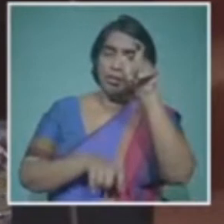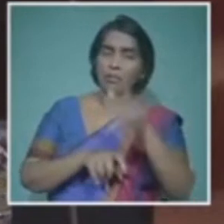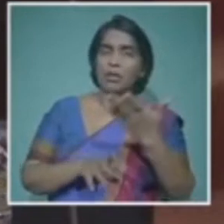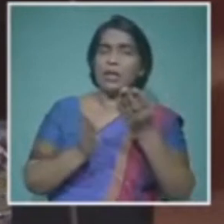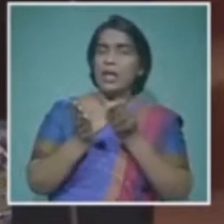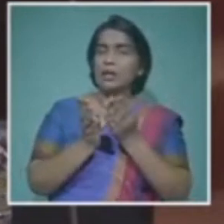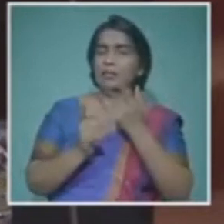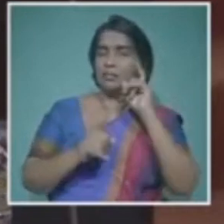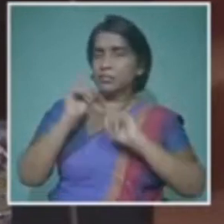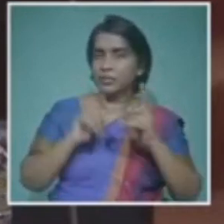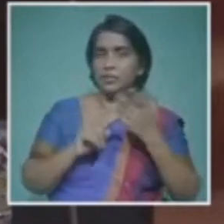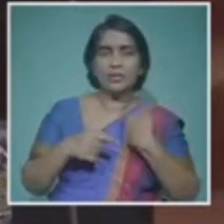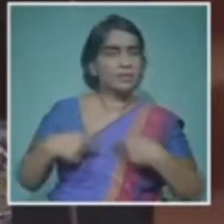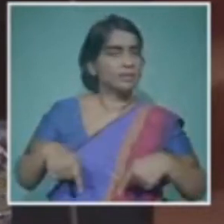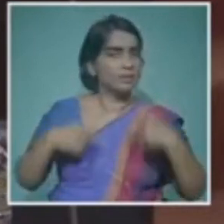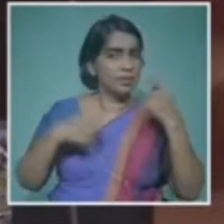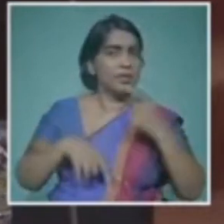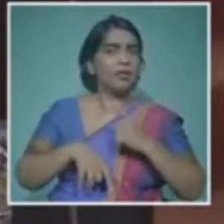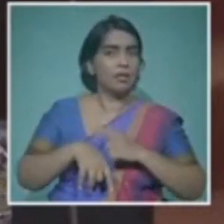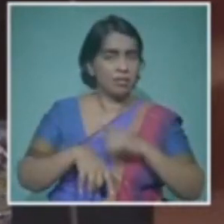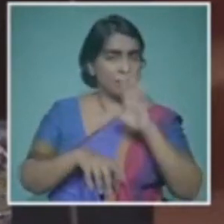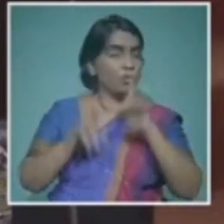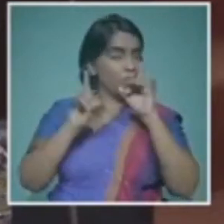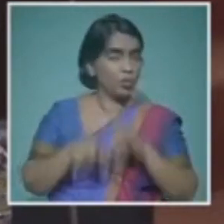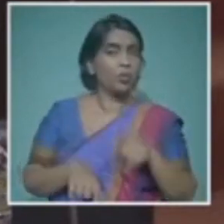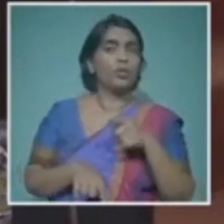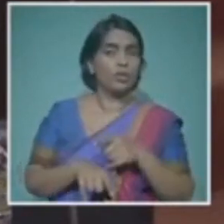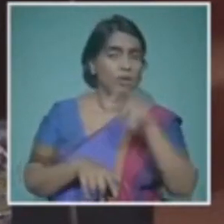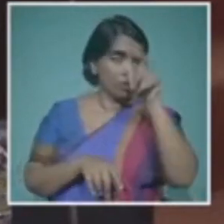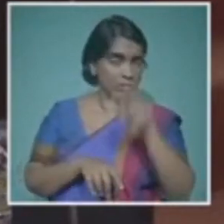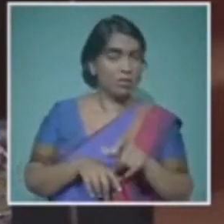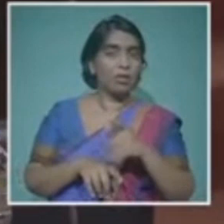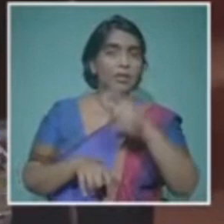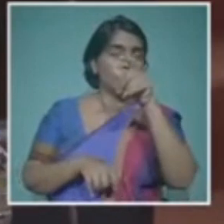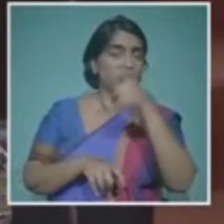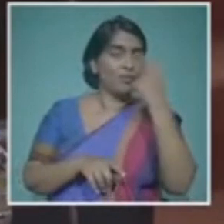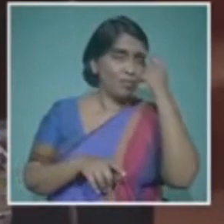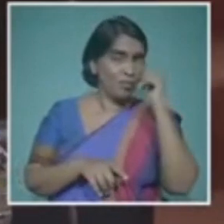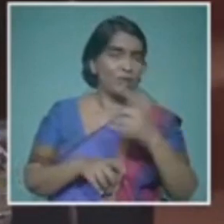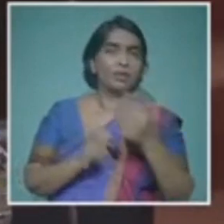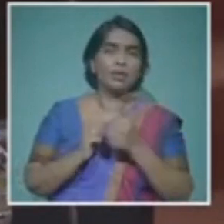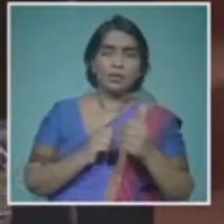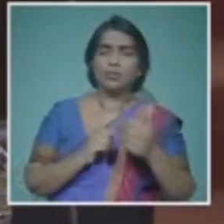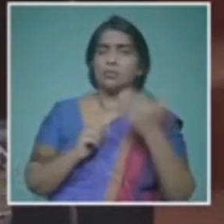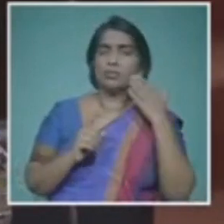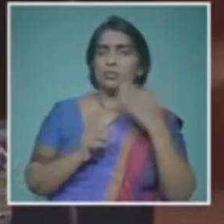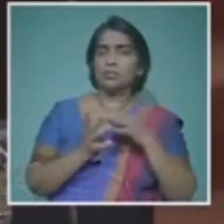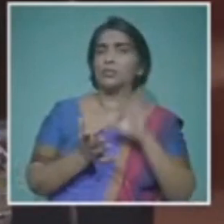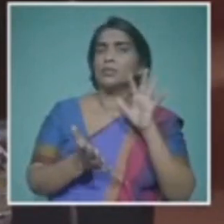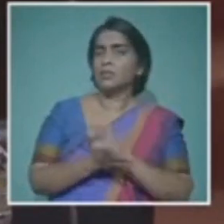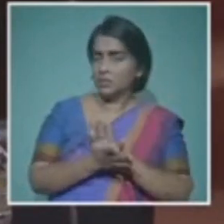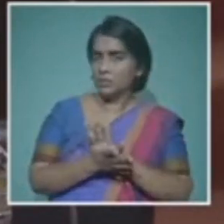හැසිරීම අභියෝග කර ලැබිය හැකි අවස්ථාවක එවැනි තැනැත්තකුගේ චරිතය හෝ හැසිරීම පිළිබඳ සදාන්